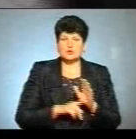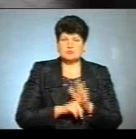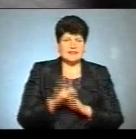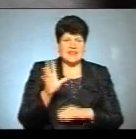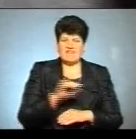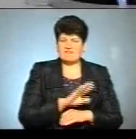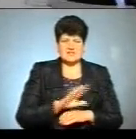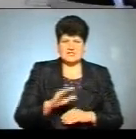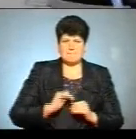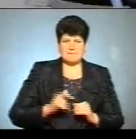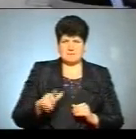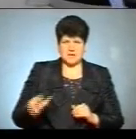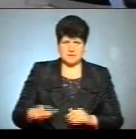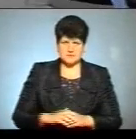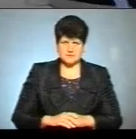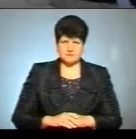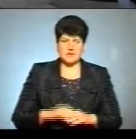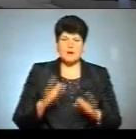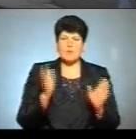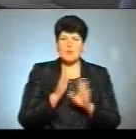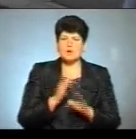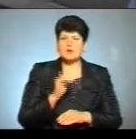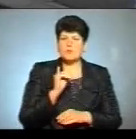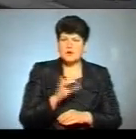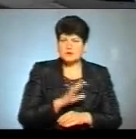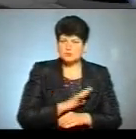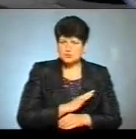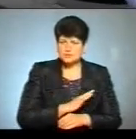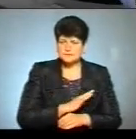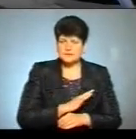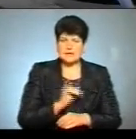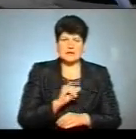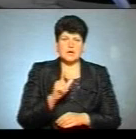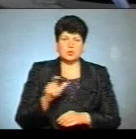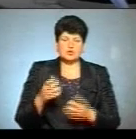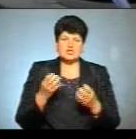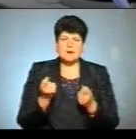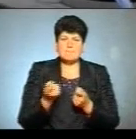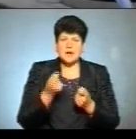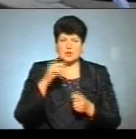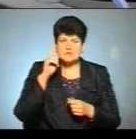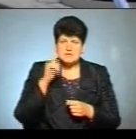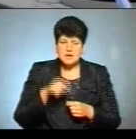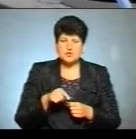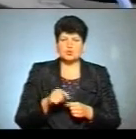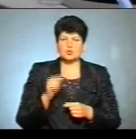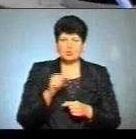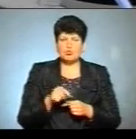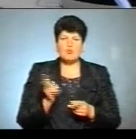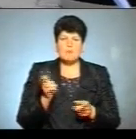всі підприємці. Погода дуже погана була, от і люди ще мало знають. Тому то